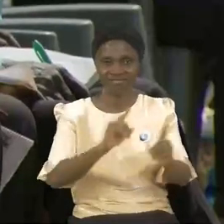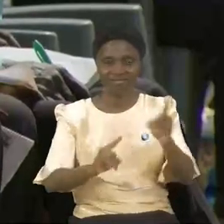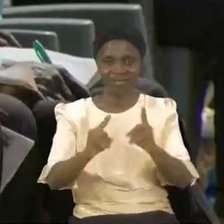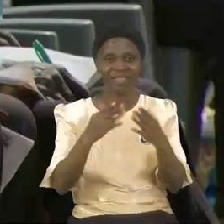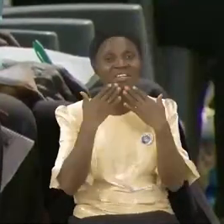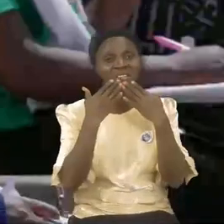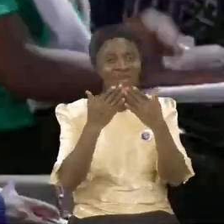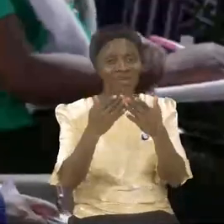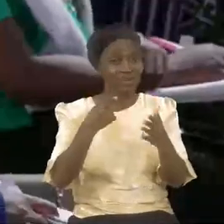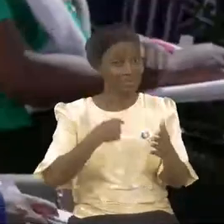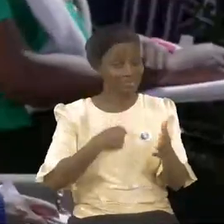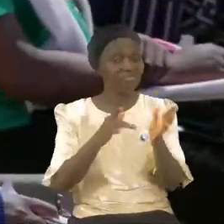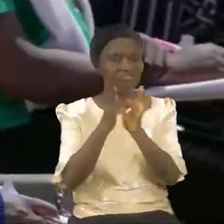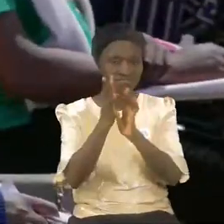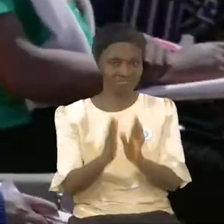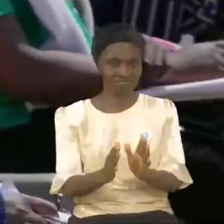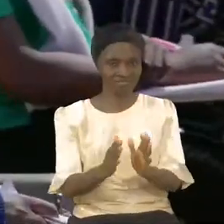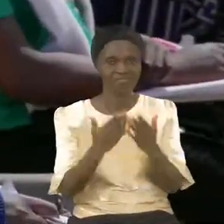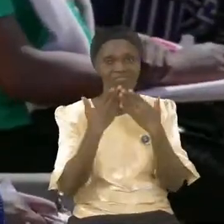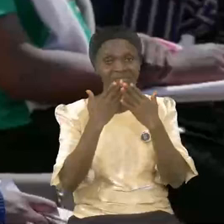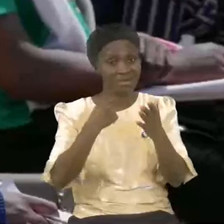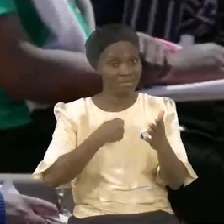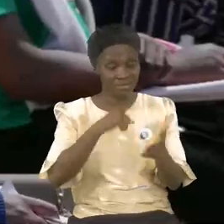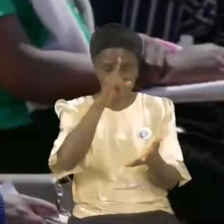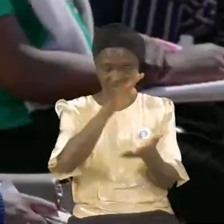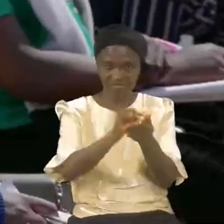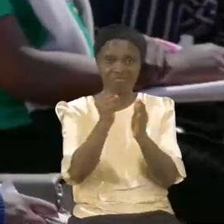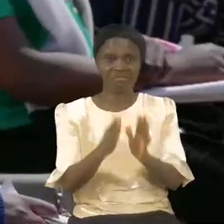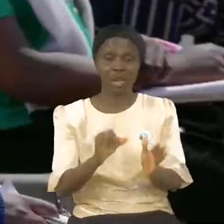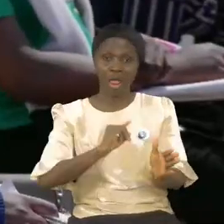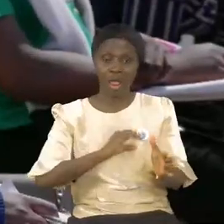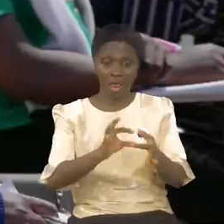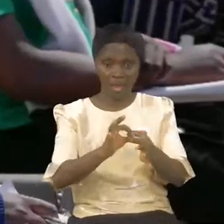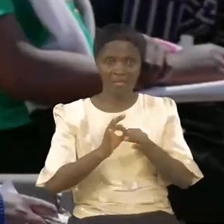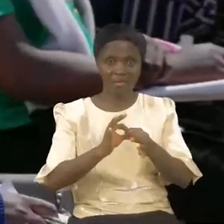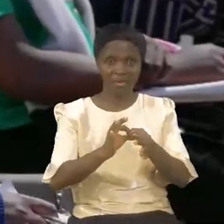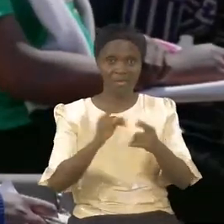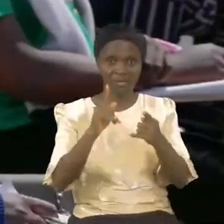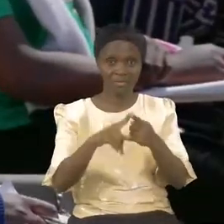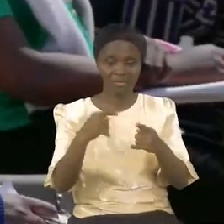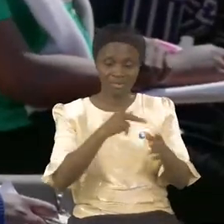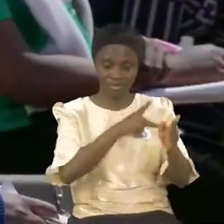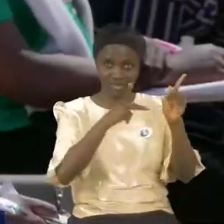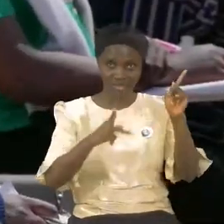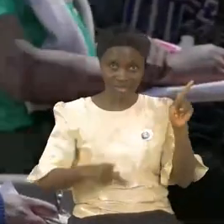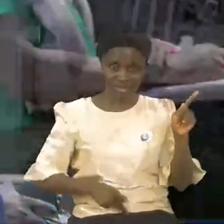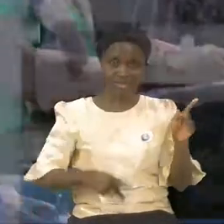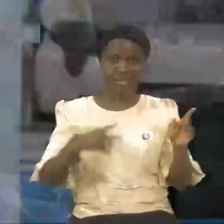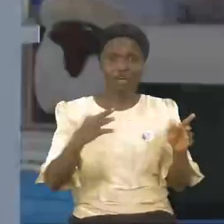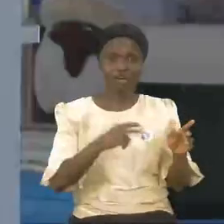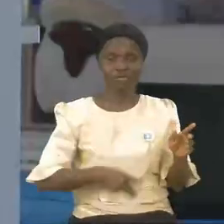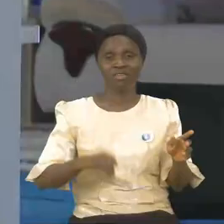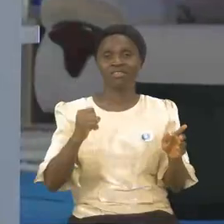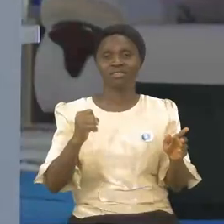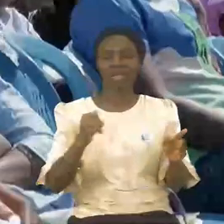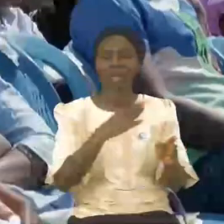dieu merci je suis chrétien dieu merci je suis croyant dieu merci Jacques appartient au Roi des rois au Seigneur des seigneurs et tous ces choses du monde